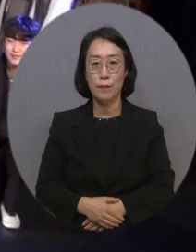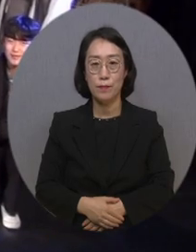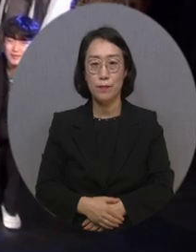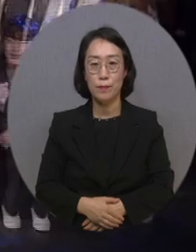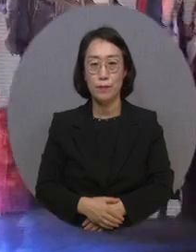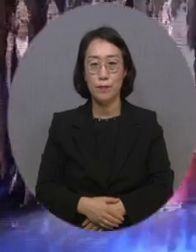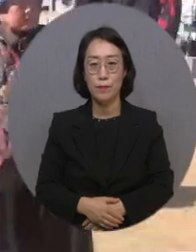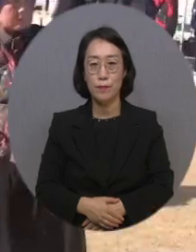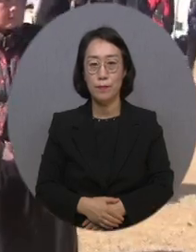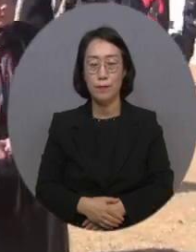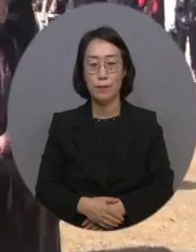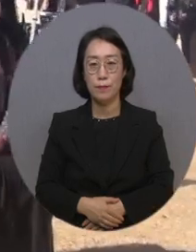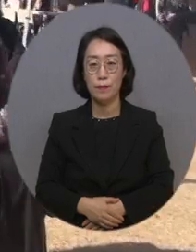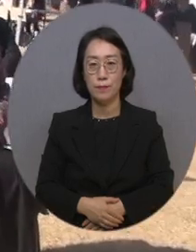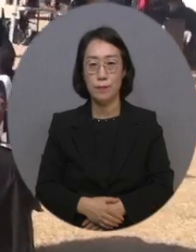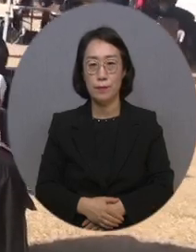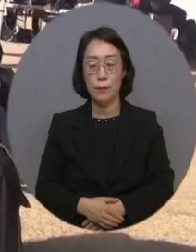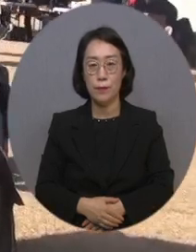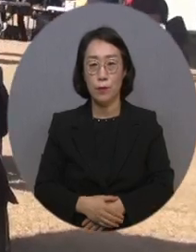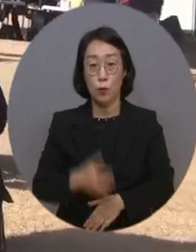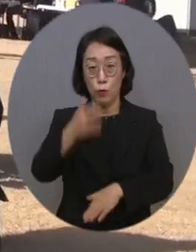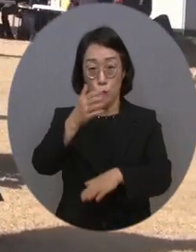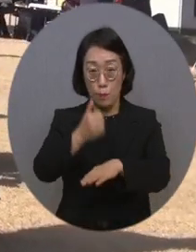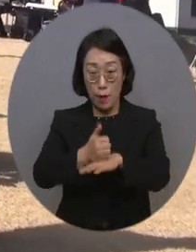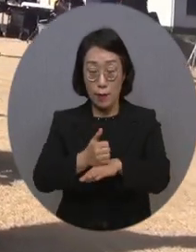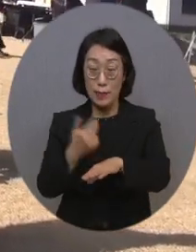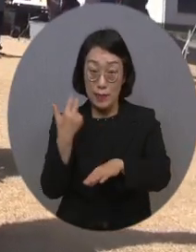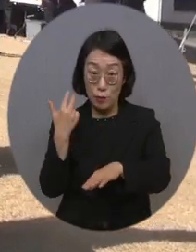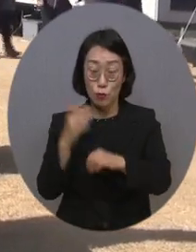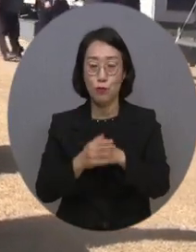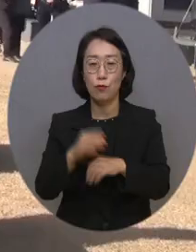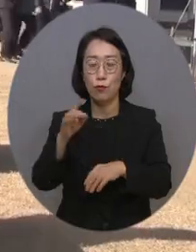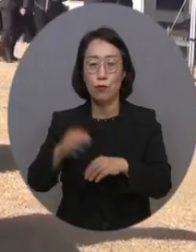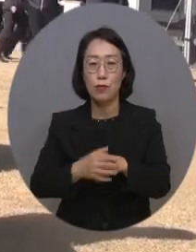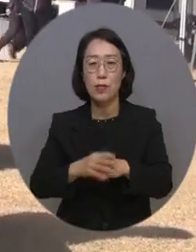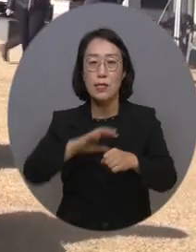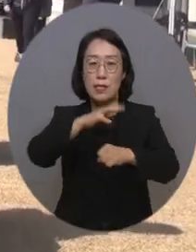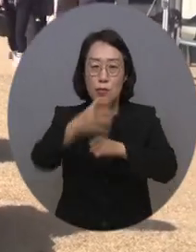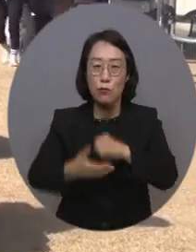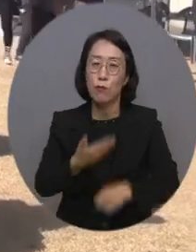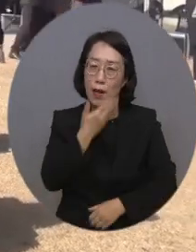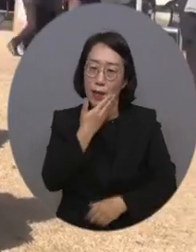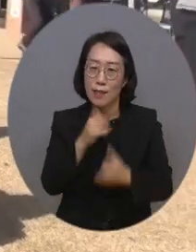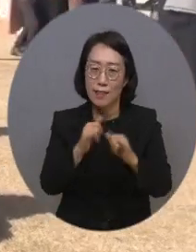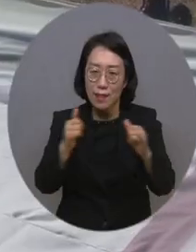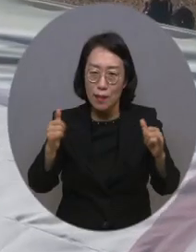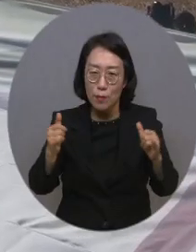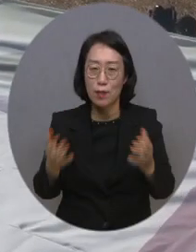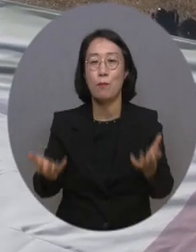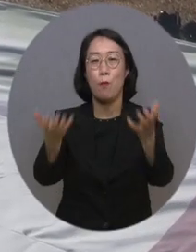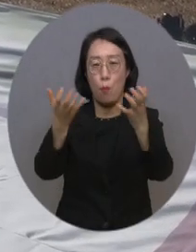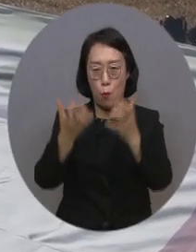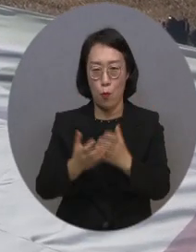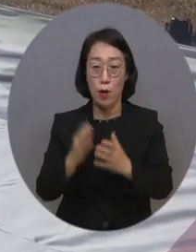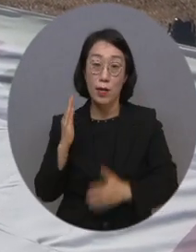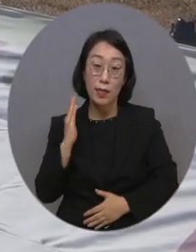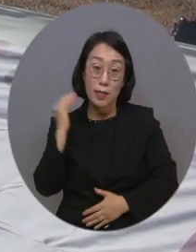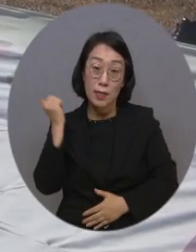정은선입니다. 지난 주말 의정부시 평화광장에는 지구를 아끼는 많은 시민들이 모였습니다.